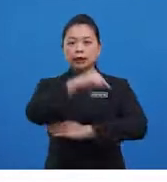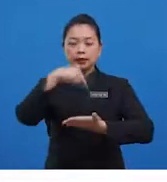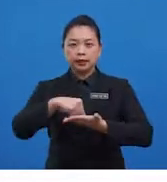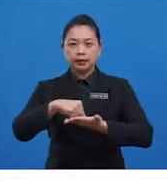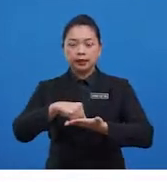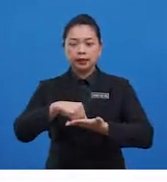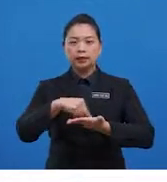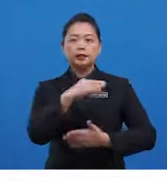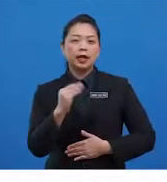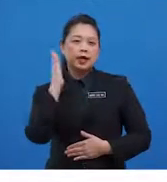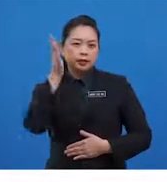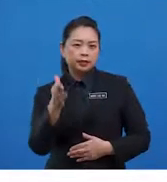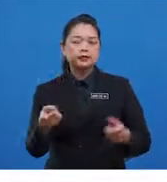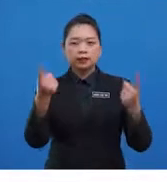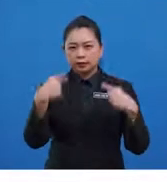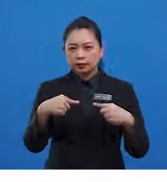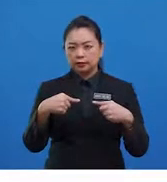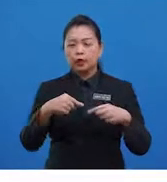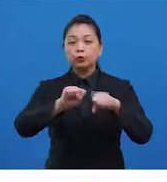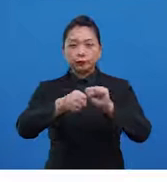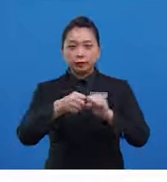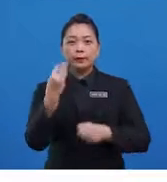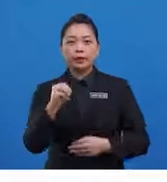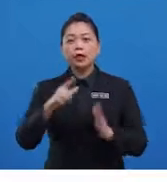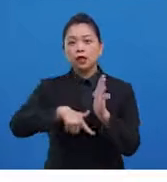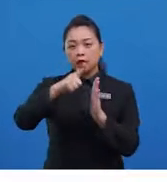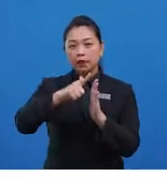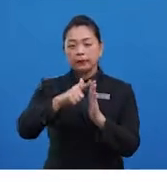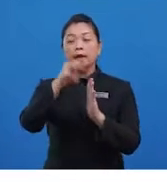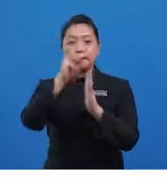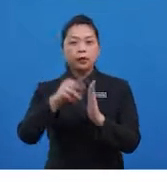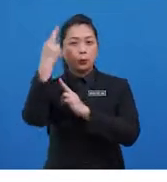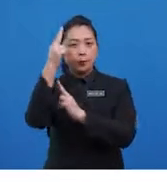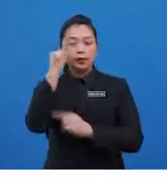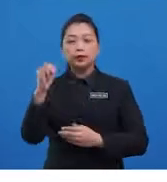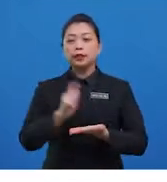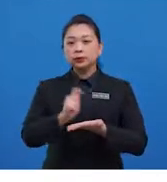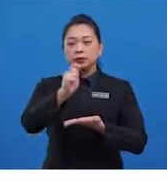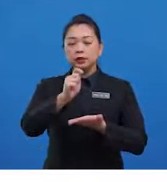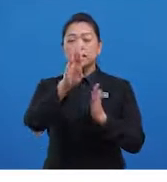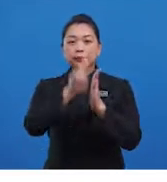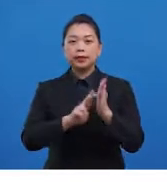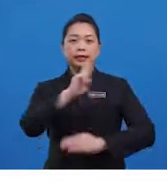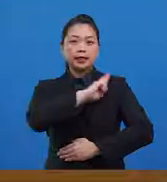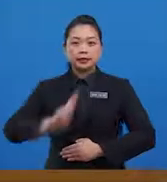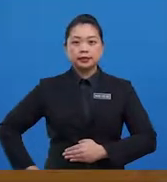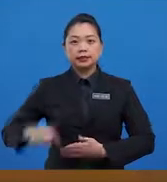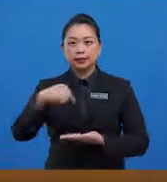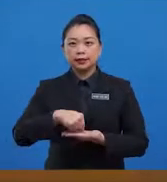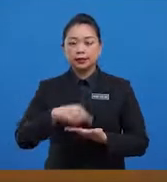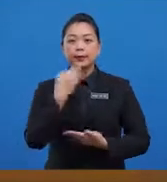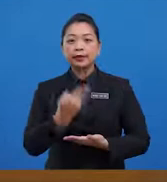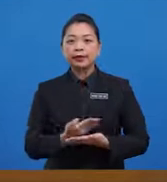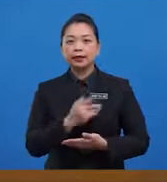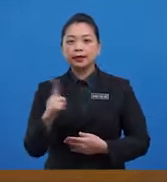hari ini dan akan datang agar mereka lebih menghormati institusi beraja ini.